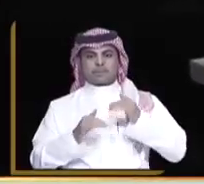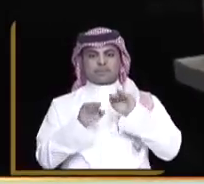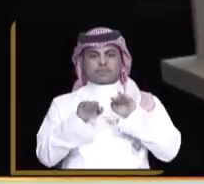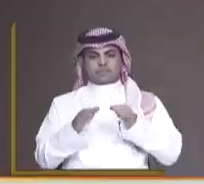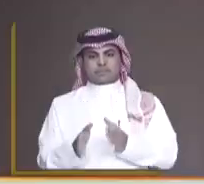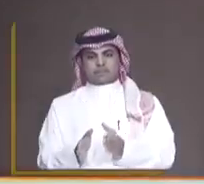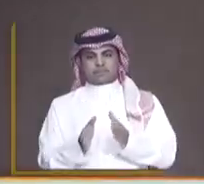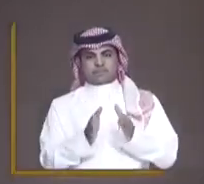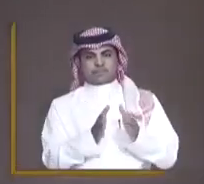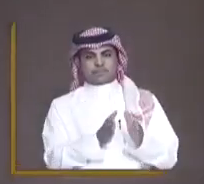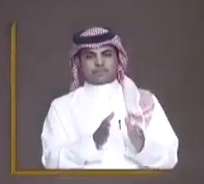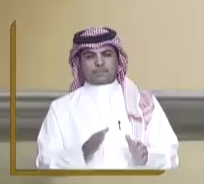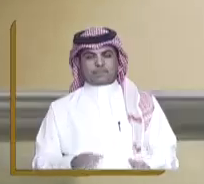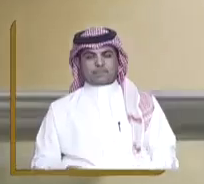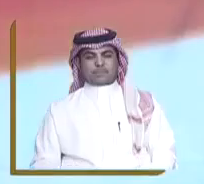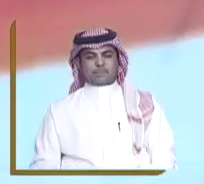فيها